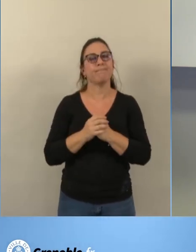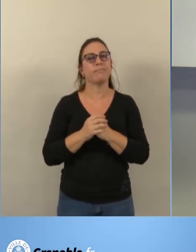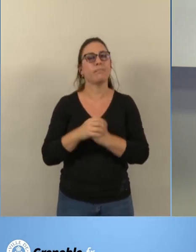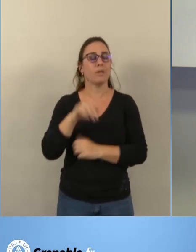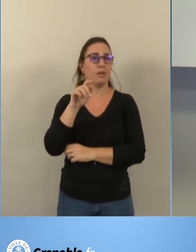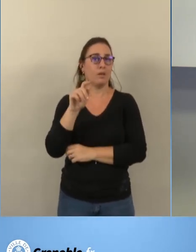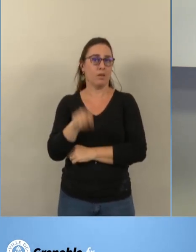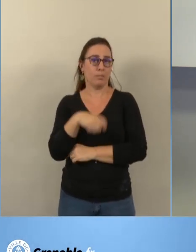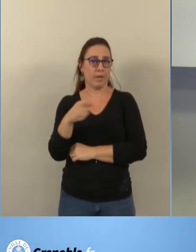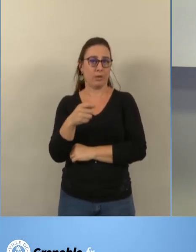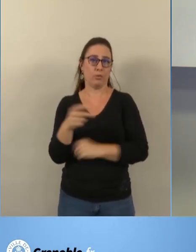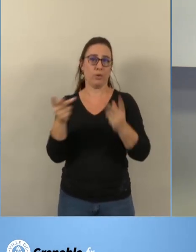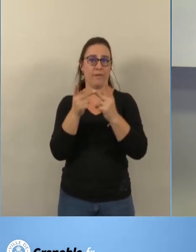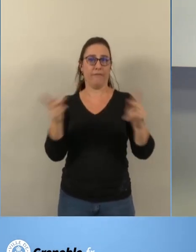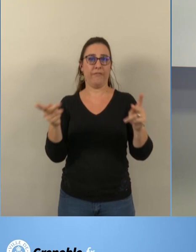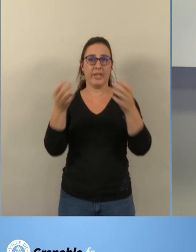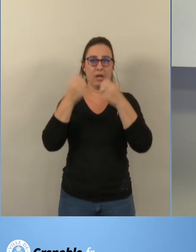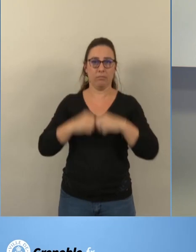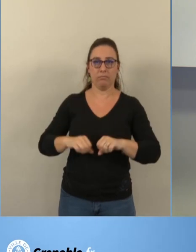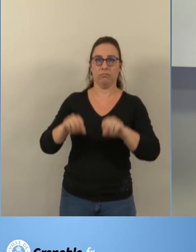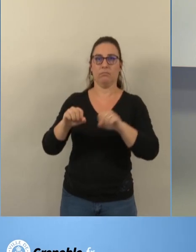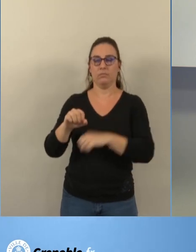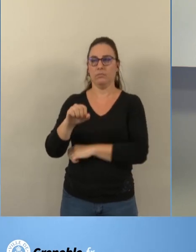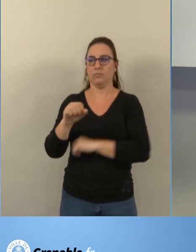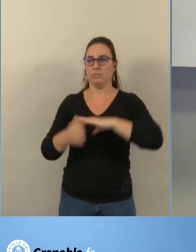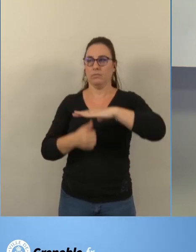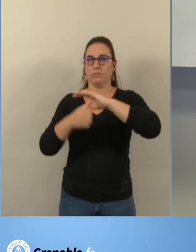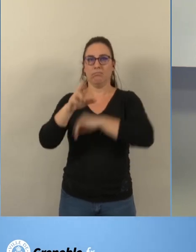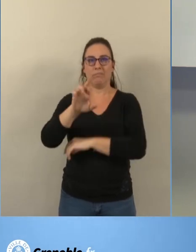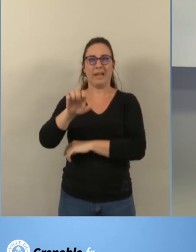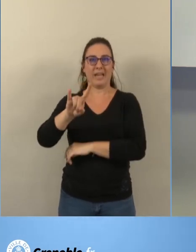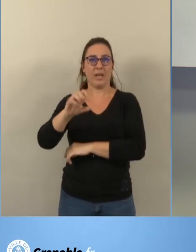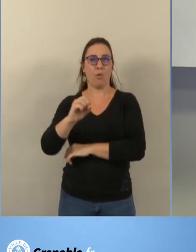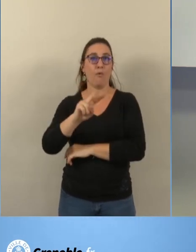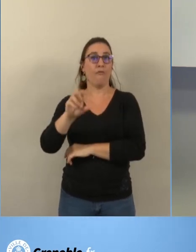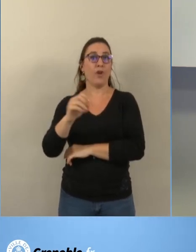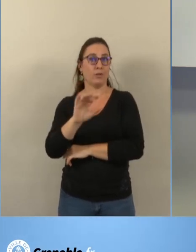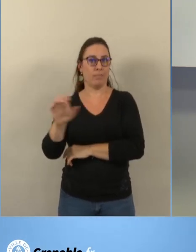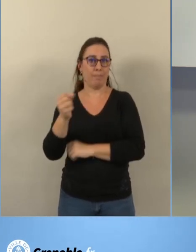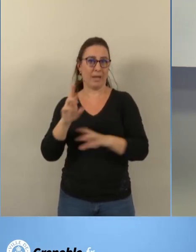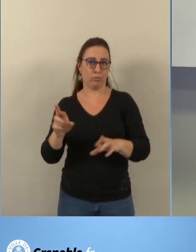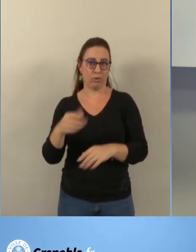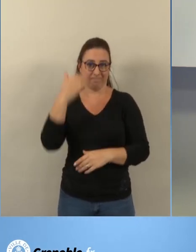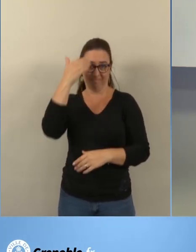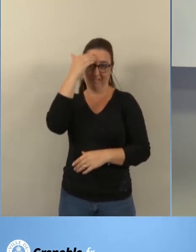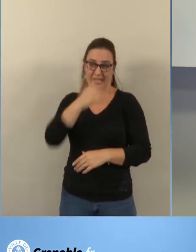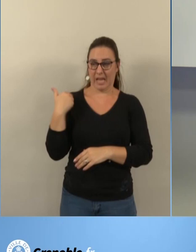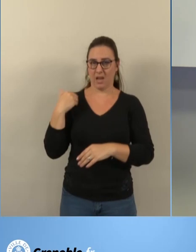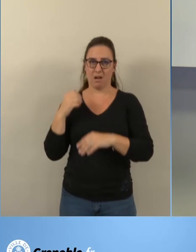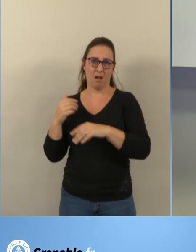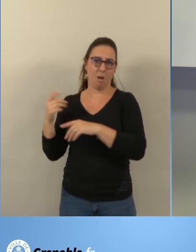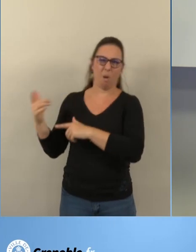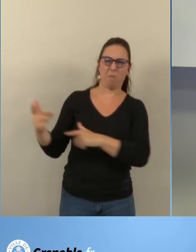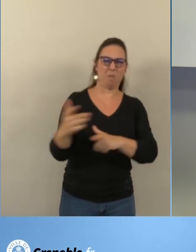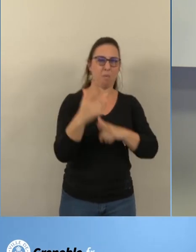pour notre ville jumelle Rey au vote et ses habitants qui a subi vous l'avez vu une attaque et a perdu ainsi des